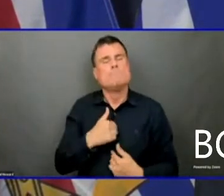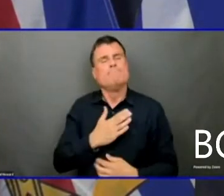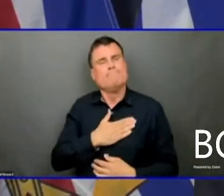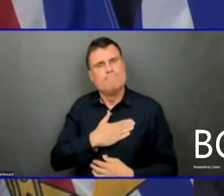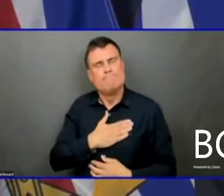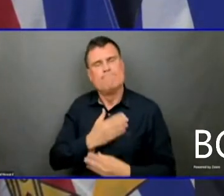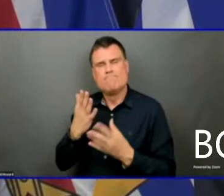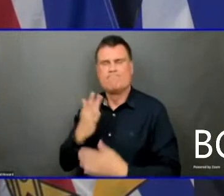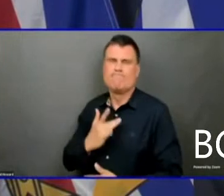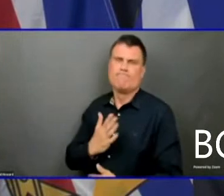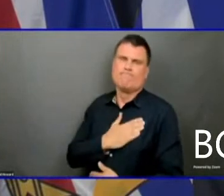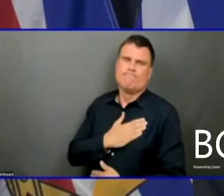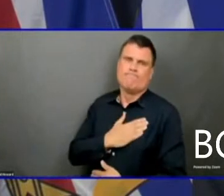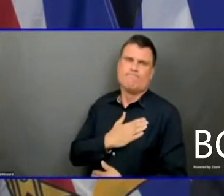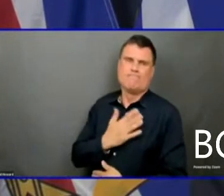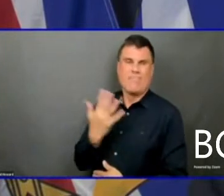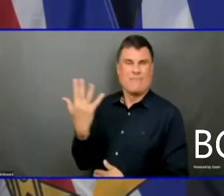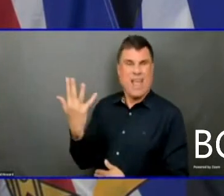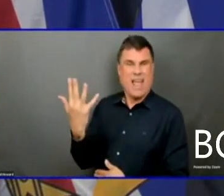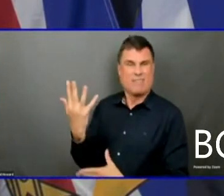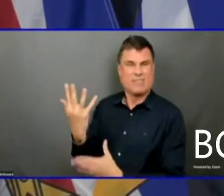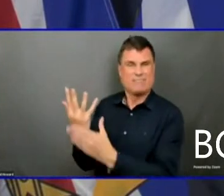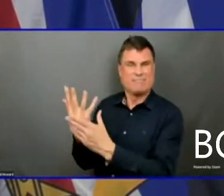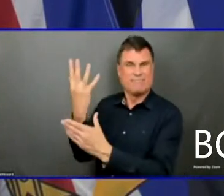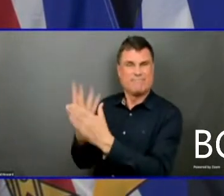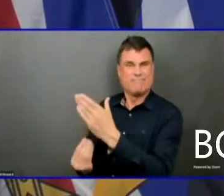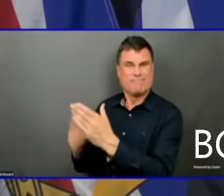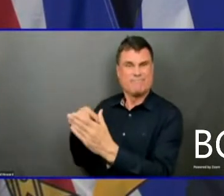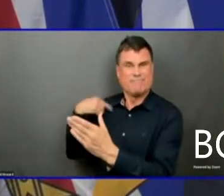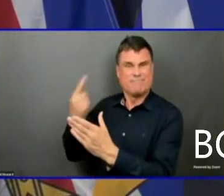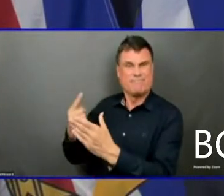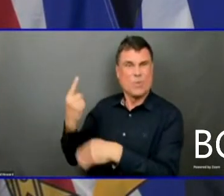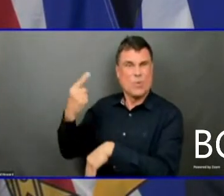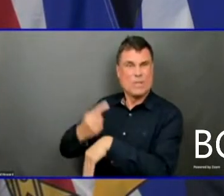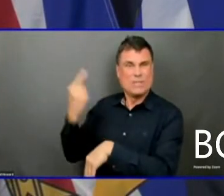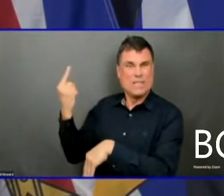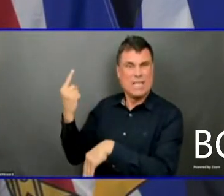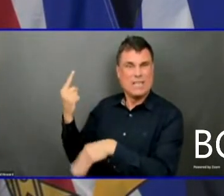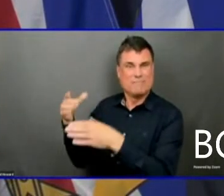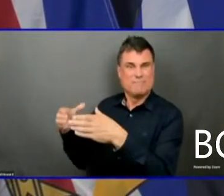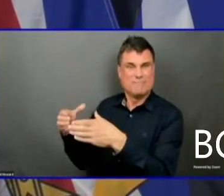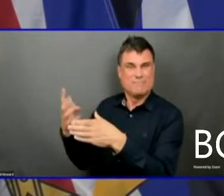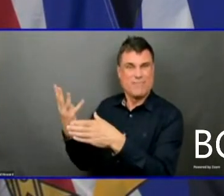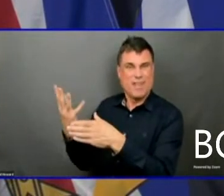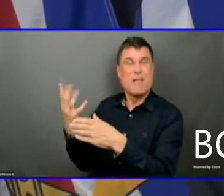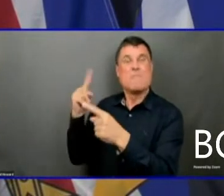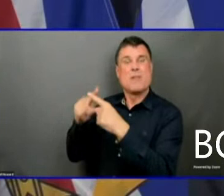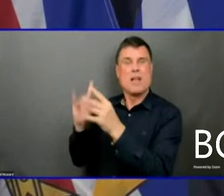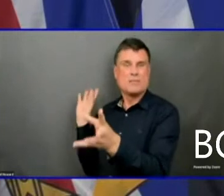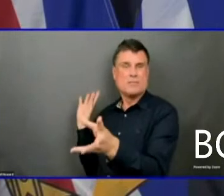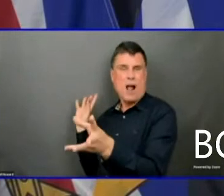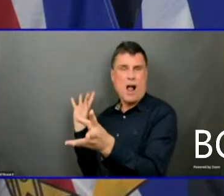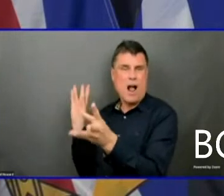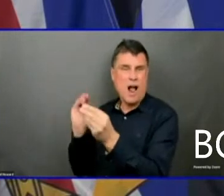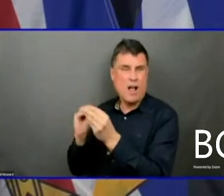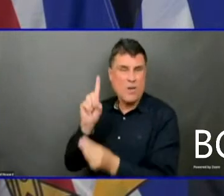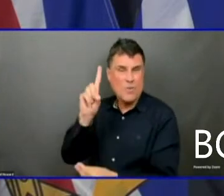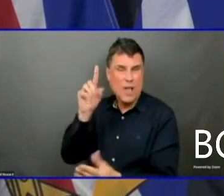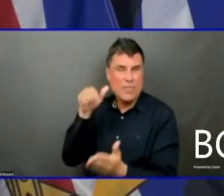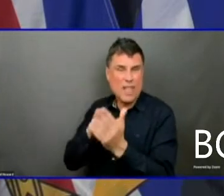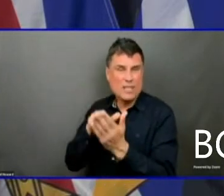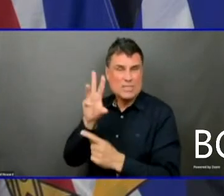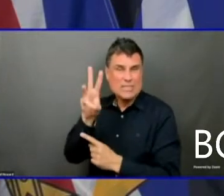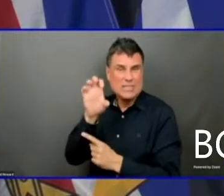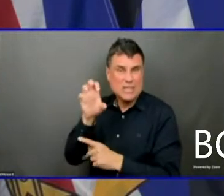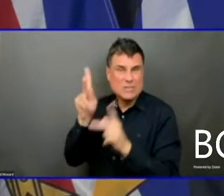137810个人其中包括1例疑似案例我这个是自己发明的我不知道怎么去，应该说是